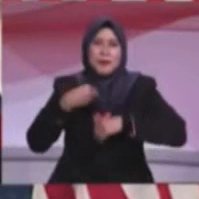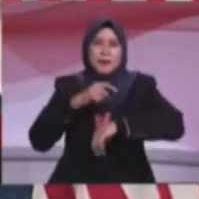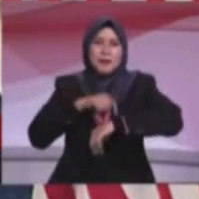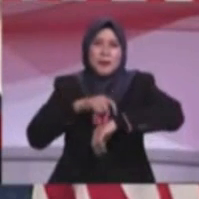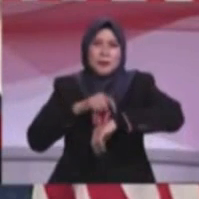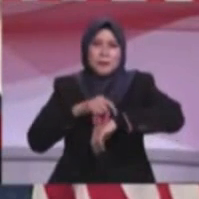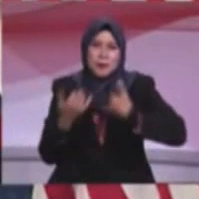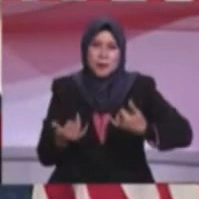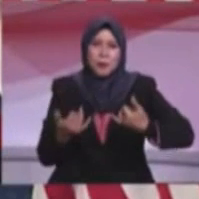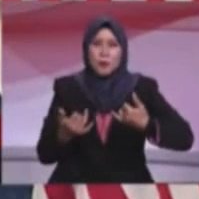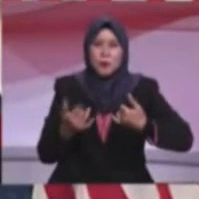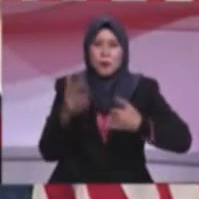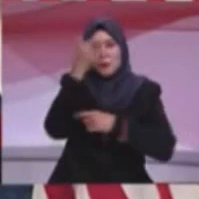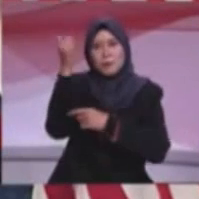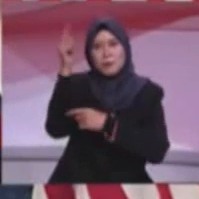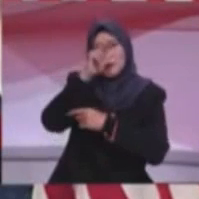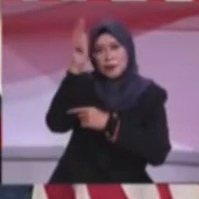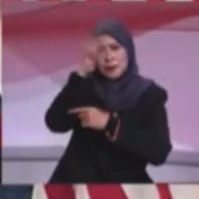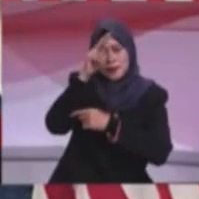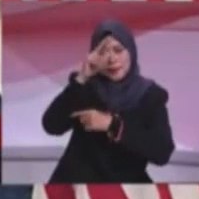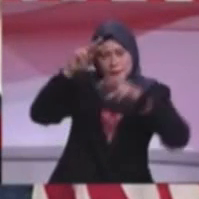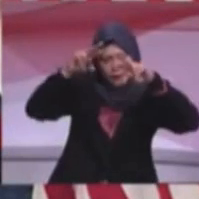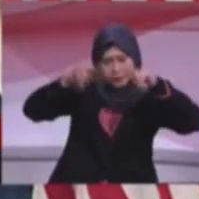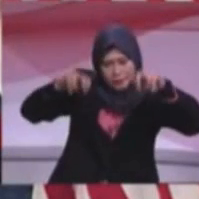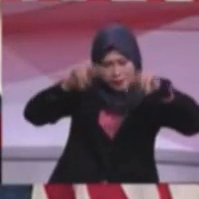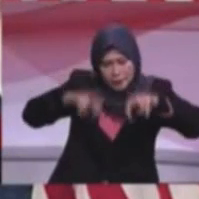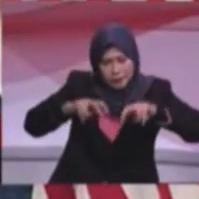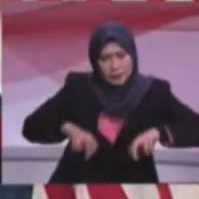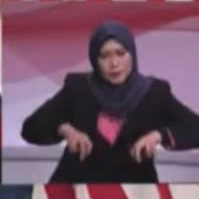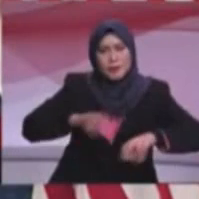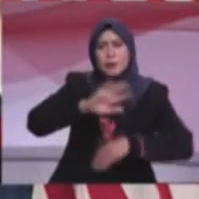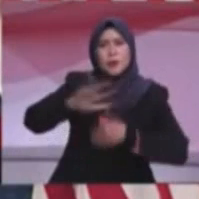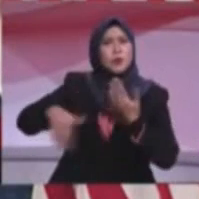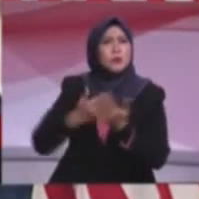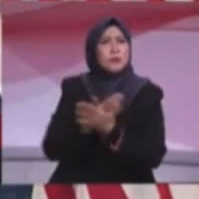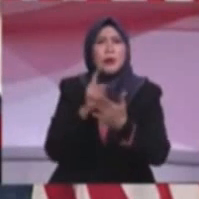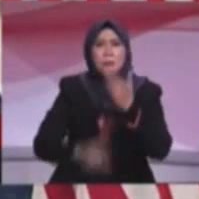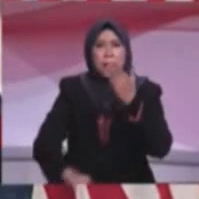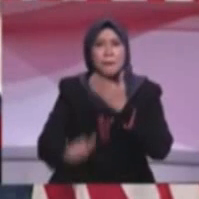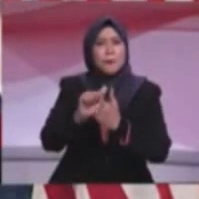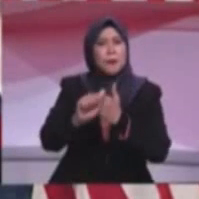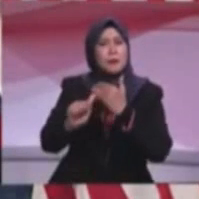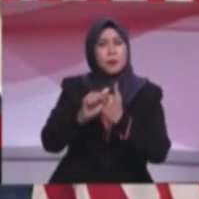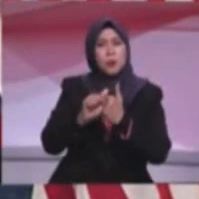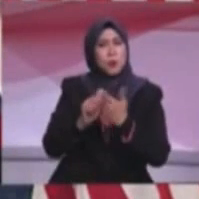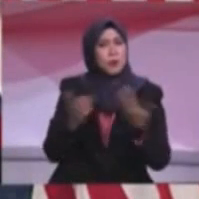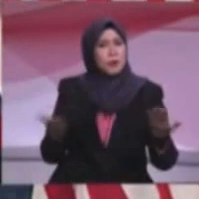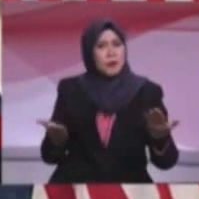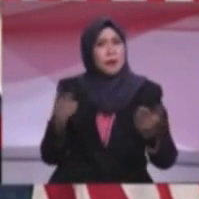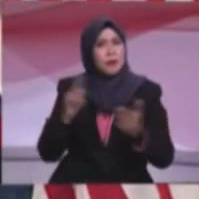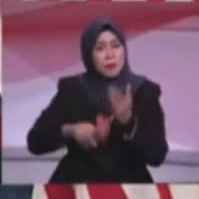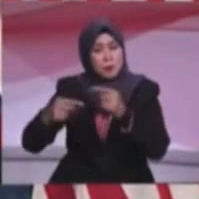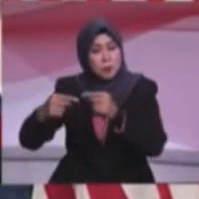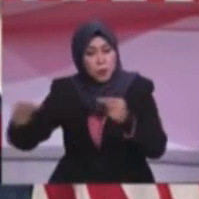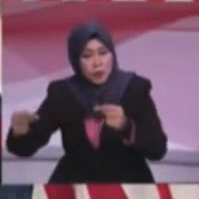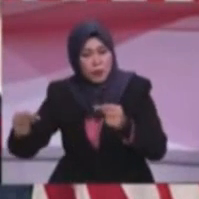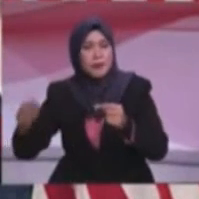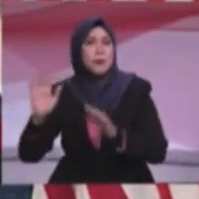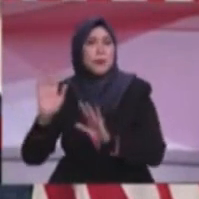ruang untuk pekerjaan meneliti segala risiko sebelum sesuatu keputusan itu